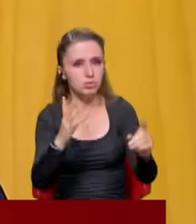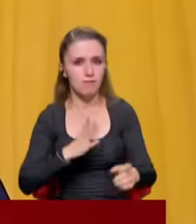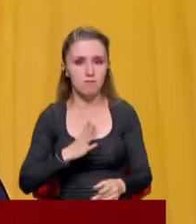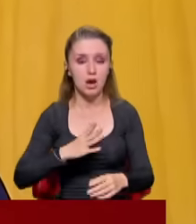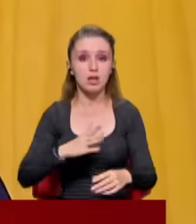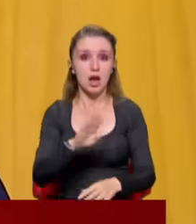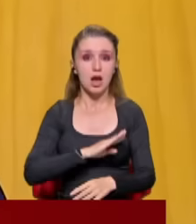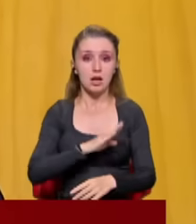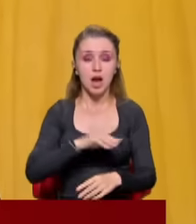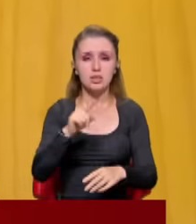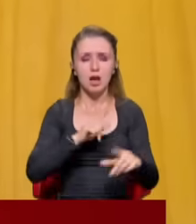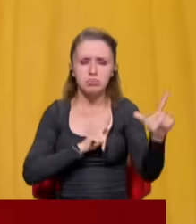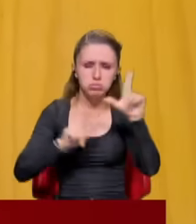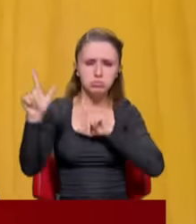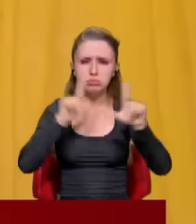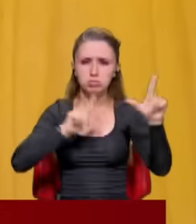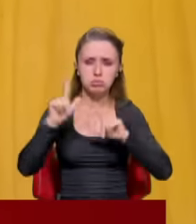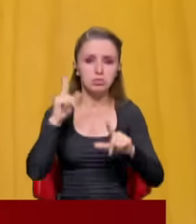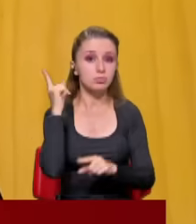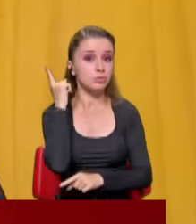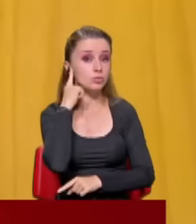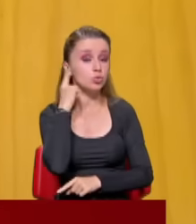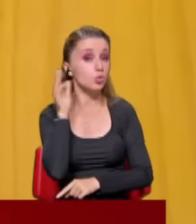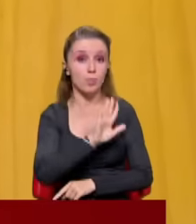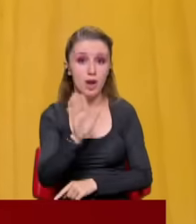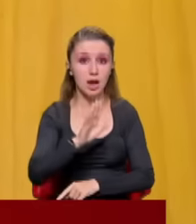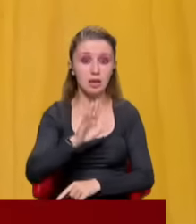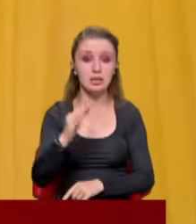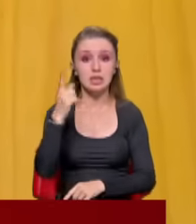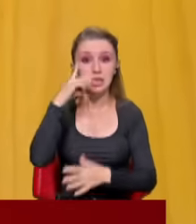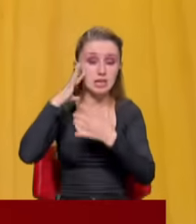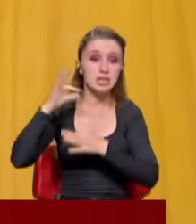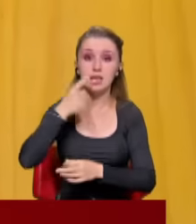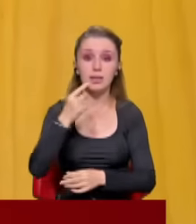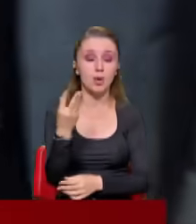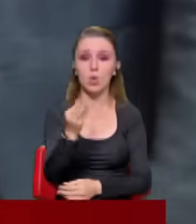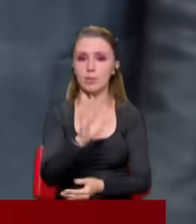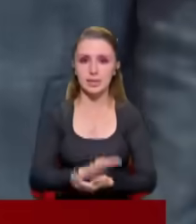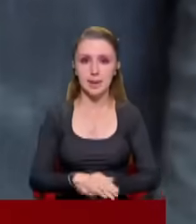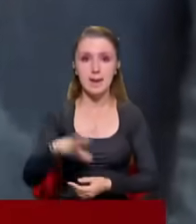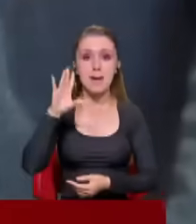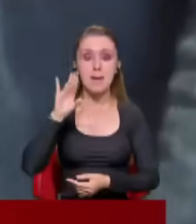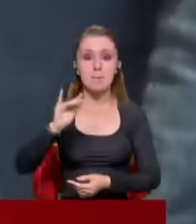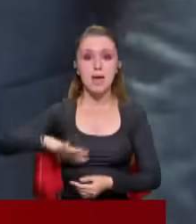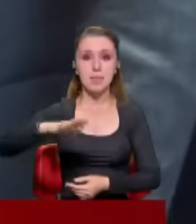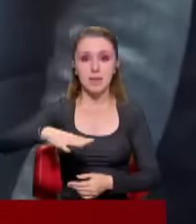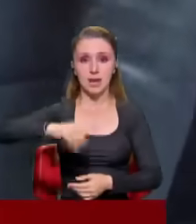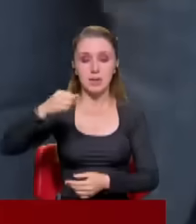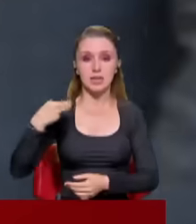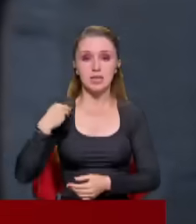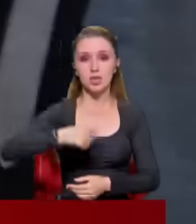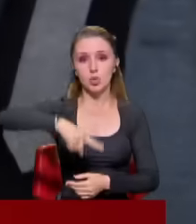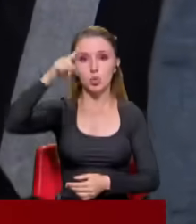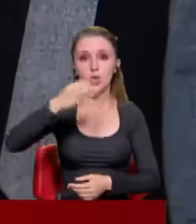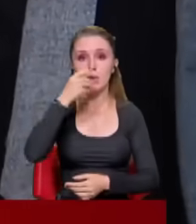gazze'nin çığlıklarına kulak tıkayan vara insan demek mümkün müdür MHP Genel Merkezi yeni günde